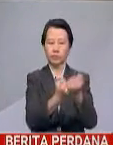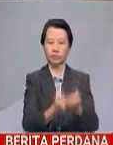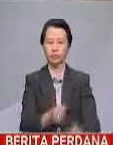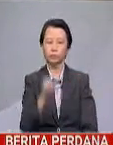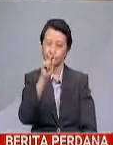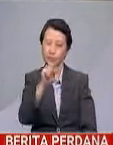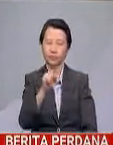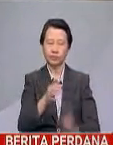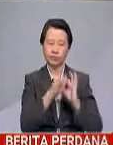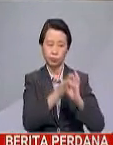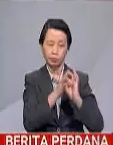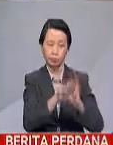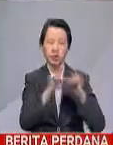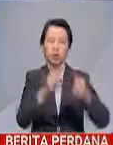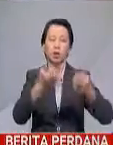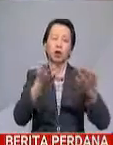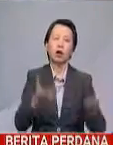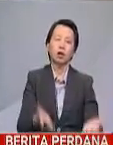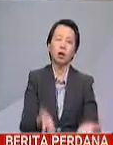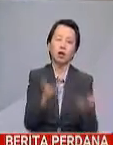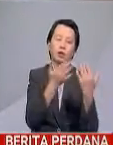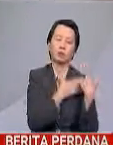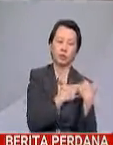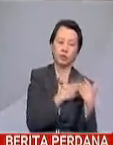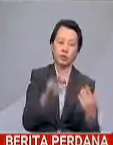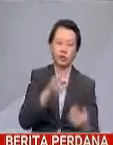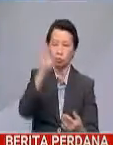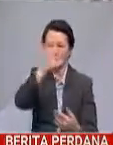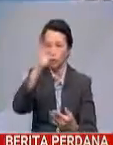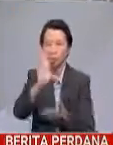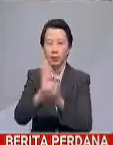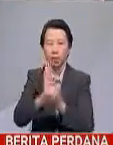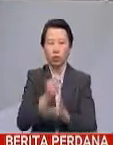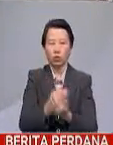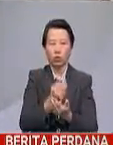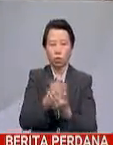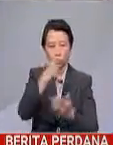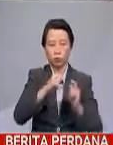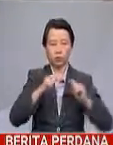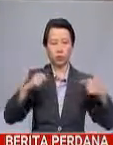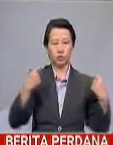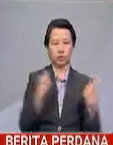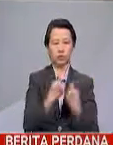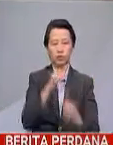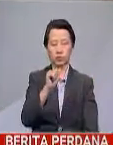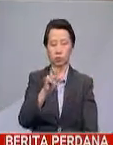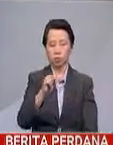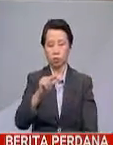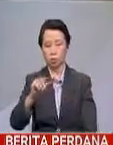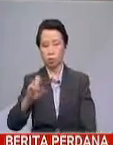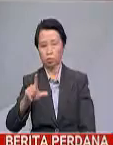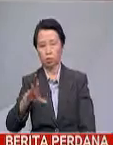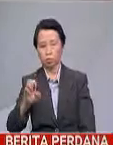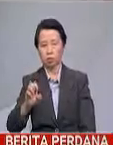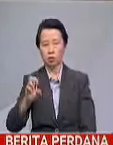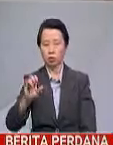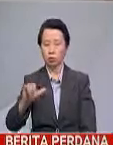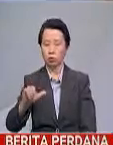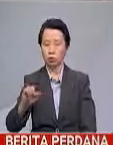Sedikit sebanyak kerjasama ini dapat meringankan beban Hafiz yang kini sedang mencari bantuan kewangan untuk pasukannya, Angel Nioto.